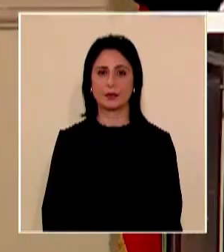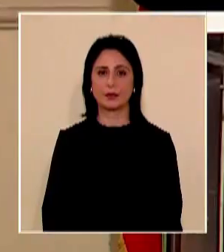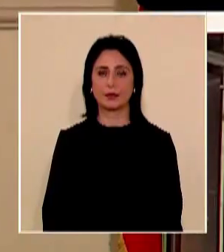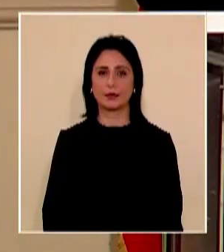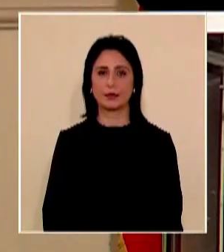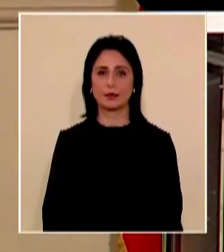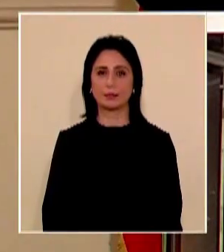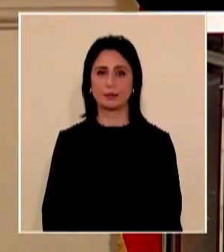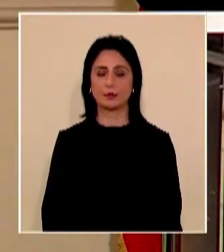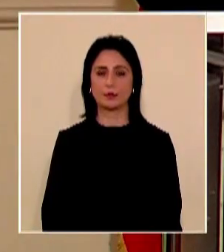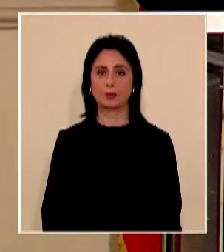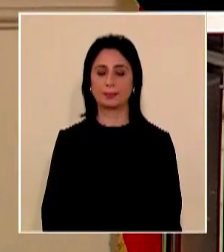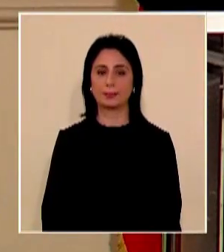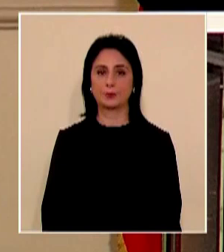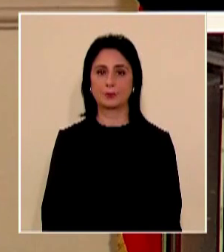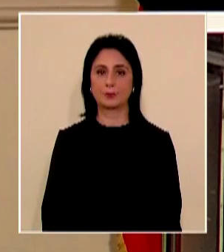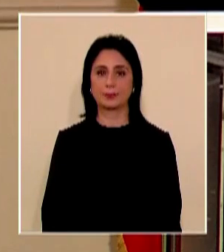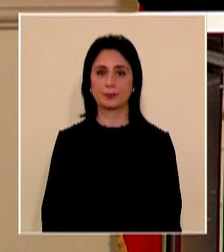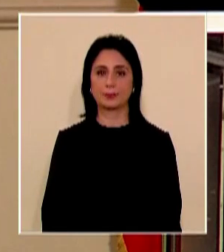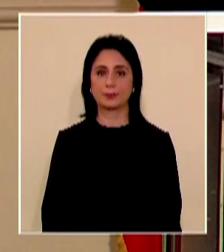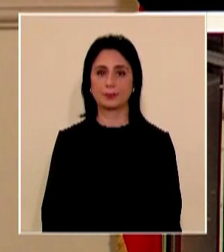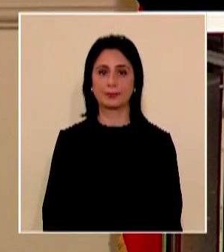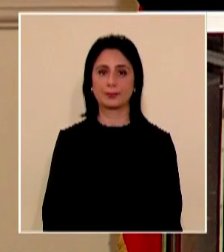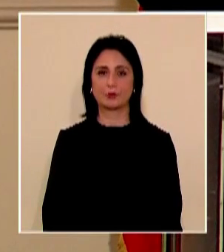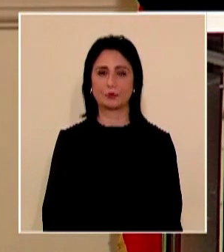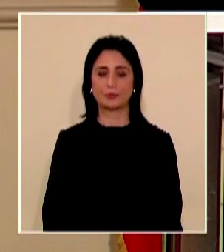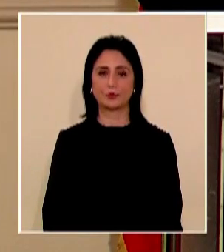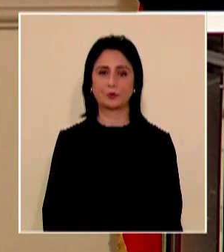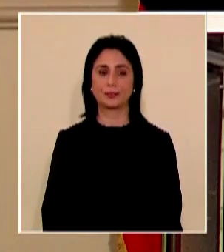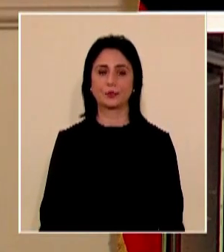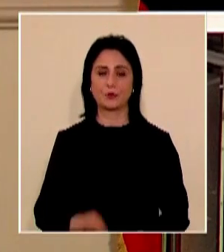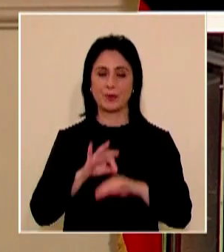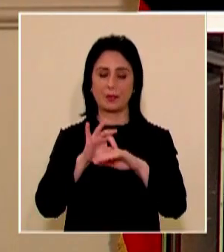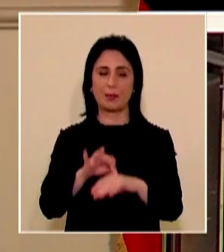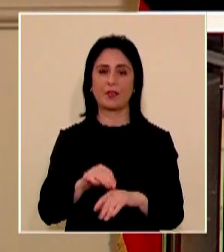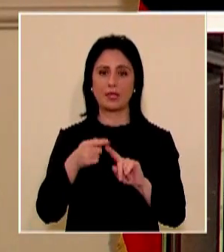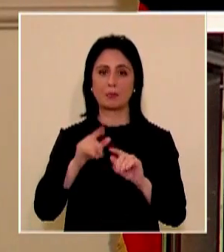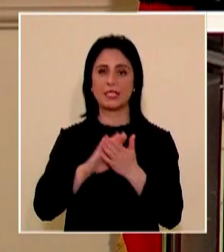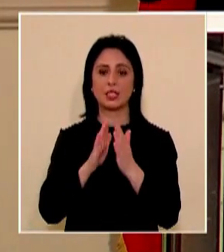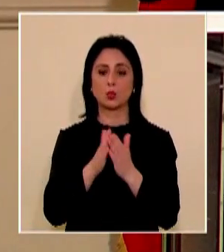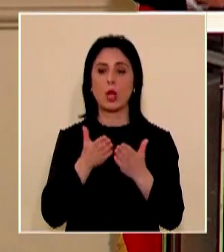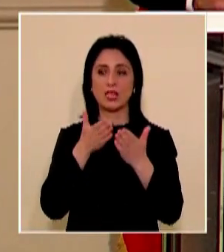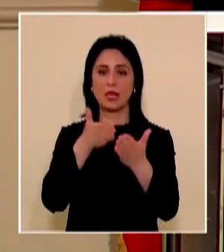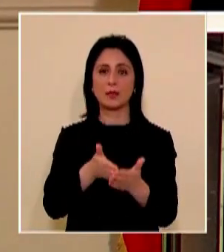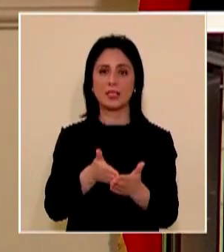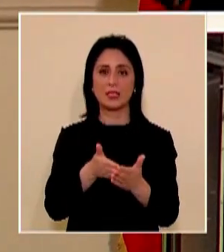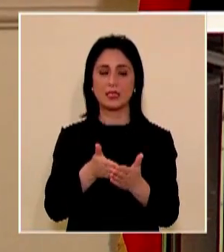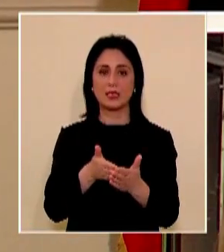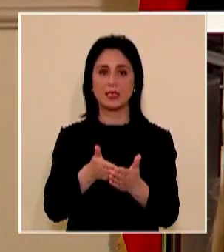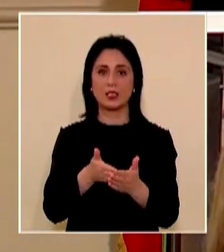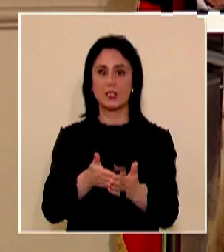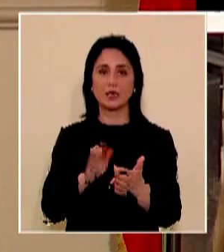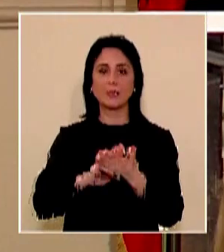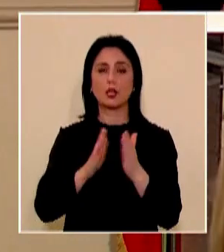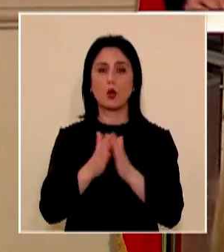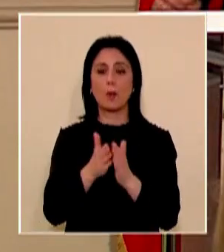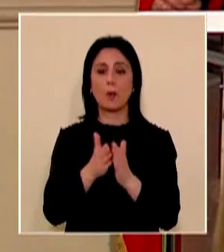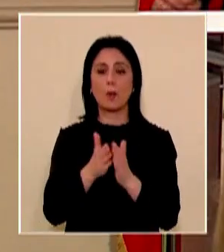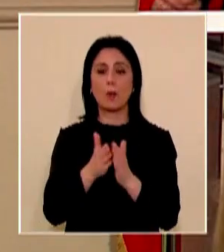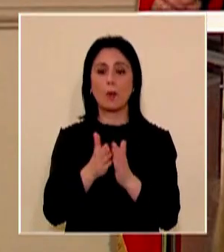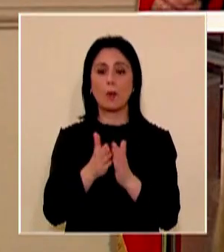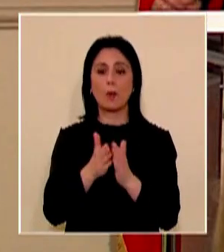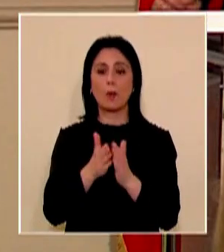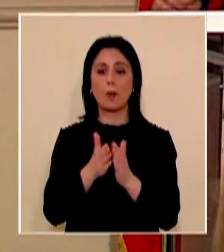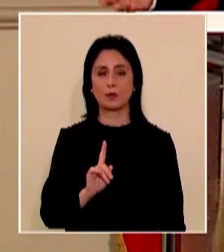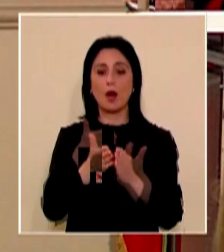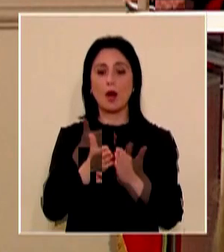prowadzić do tego, że państwa, które chcą wejść do Unii Europejskiej czy NATO, będą przekraczały kolejne progi zbliżające